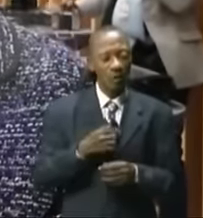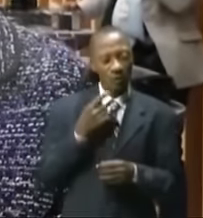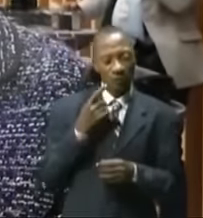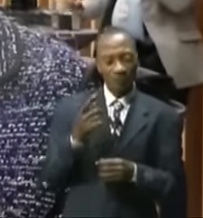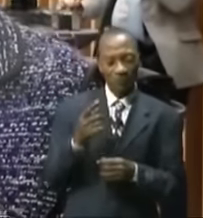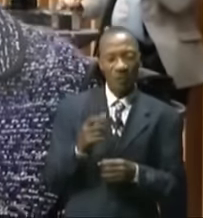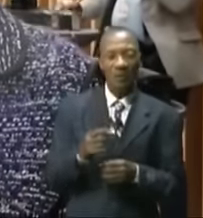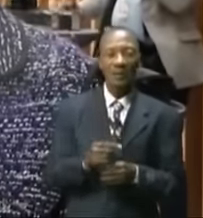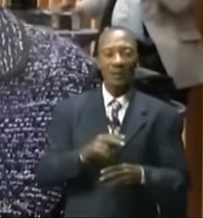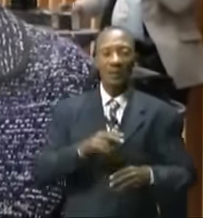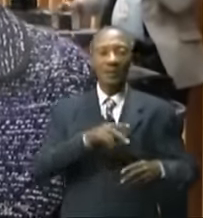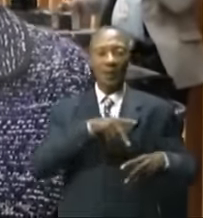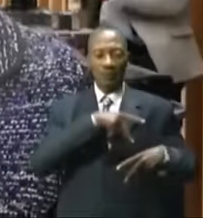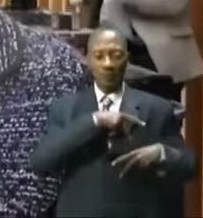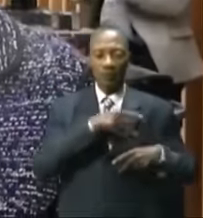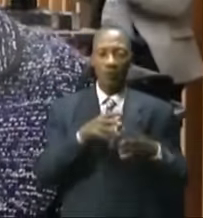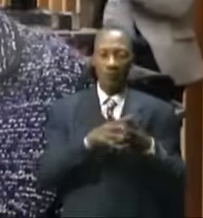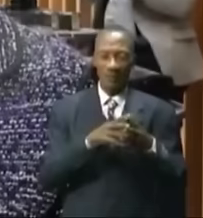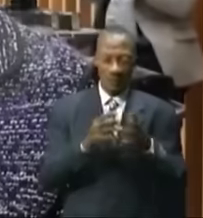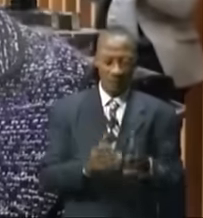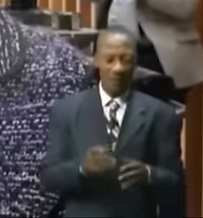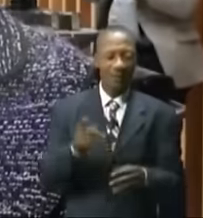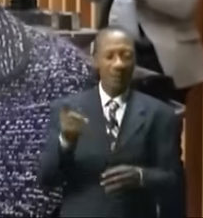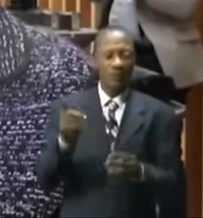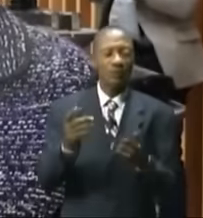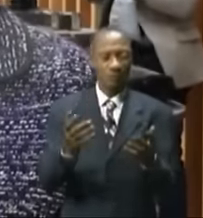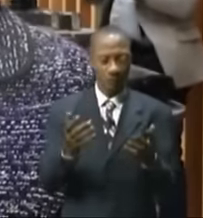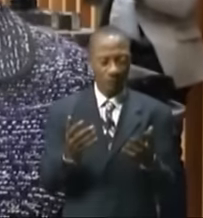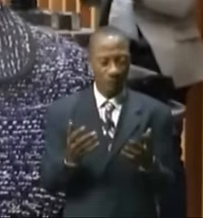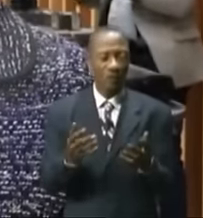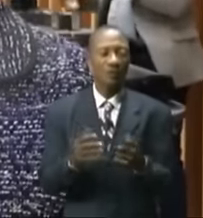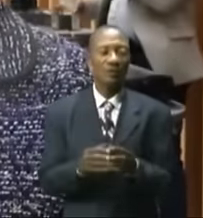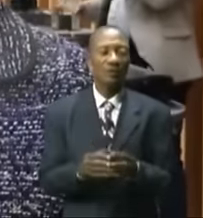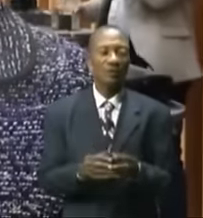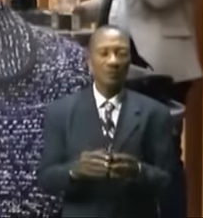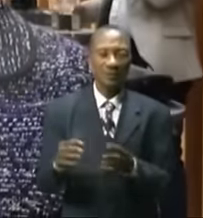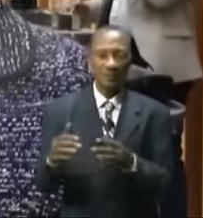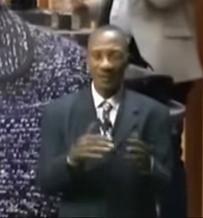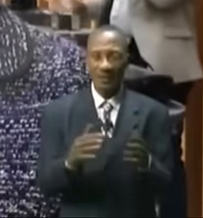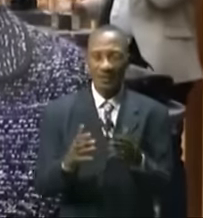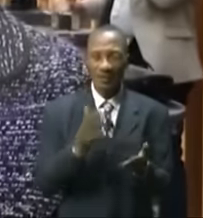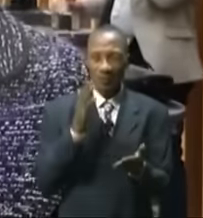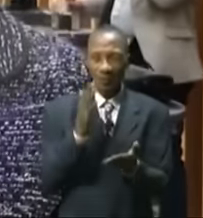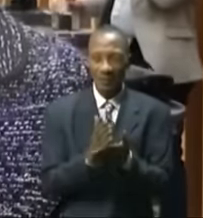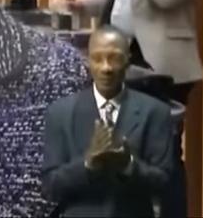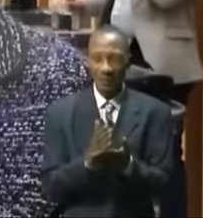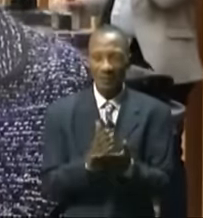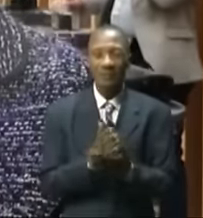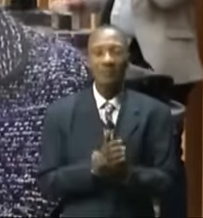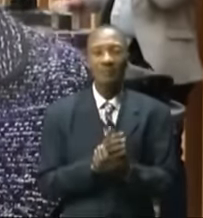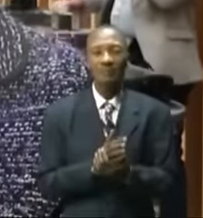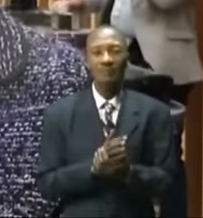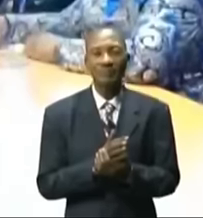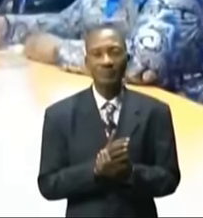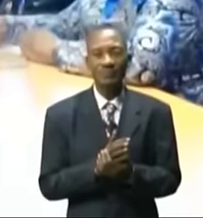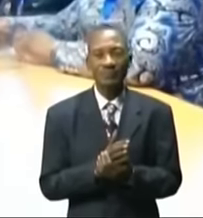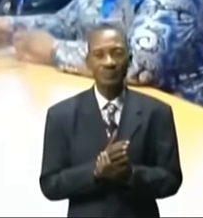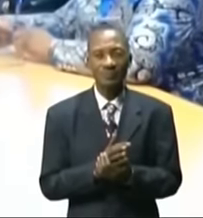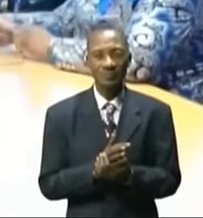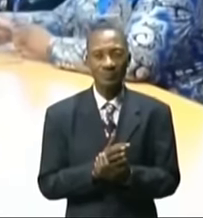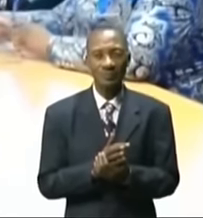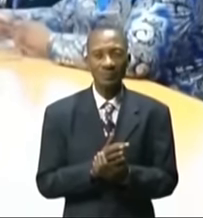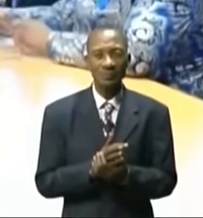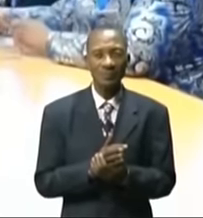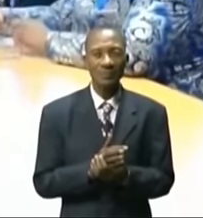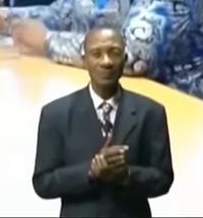vise à trouver un règlement pacifique pour éviter la guerre qui va encore créer plus de dégâts et plus de souffrances dans cette partie du pays. S'agissant